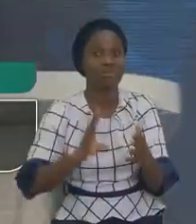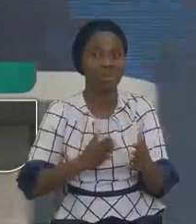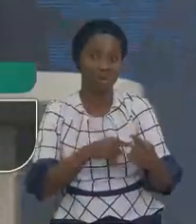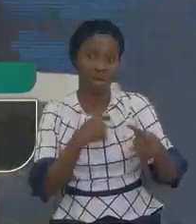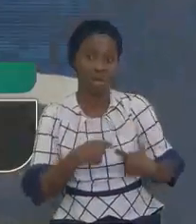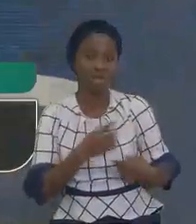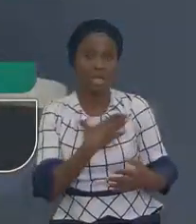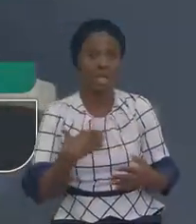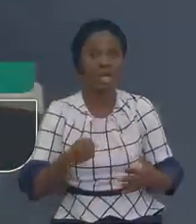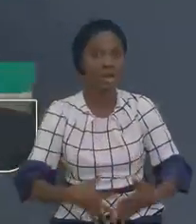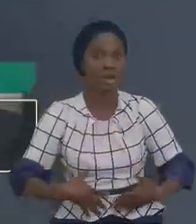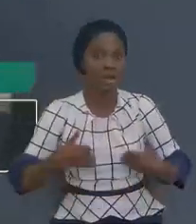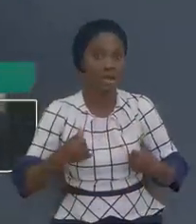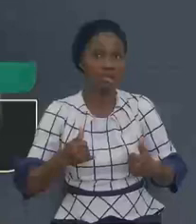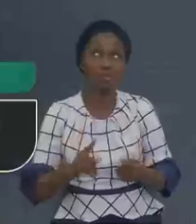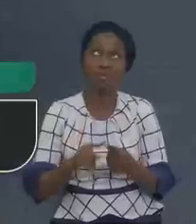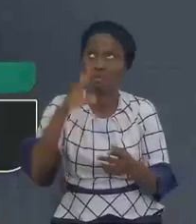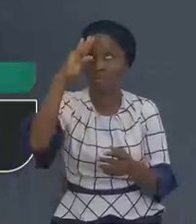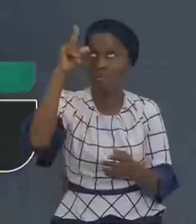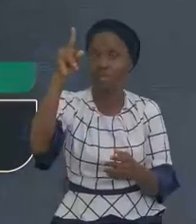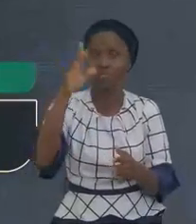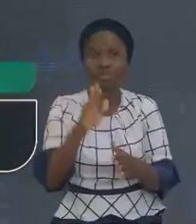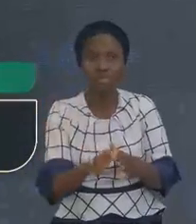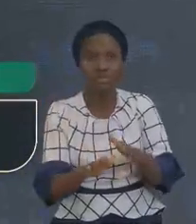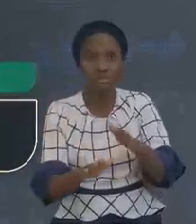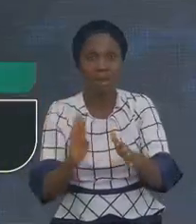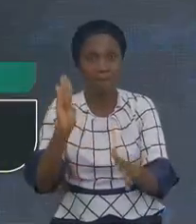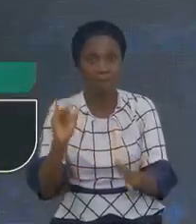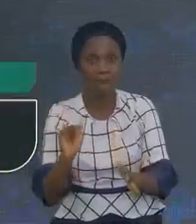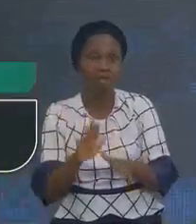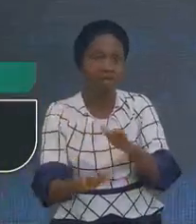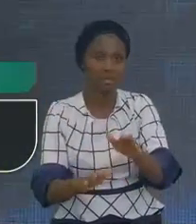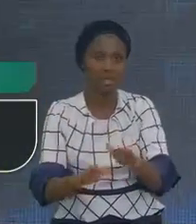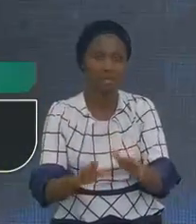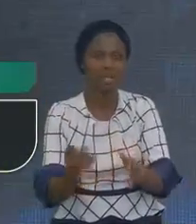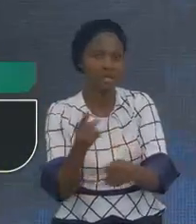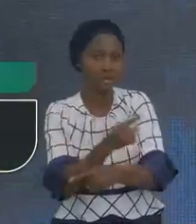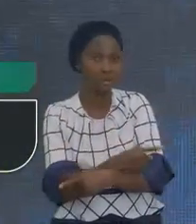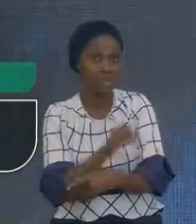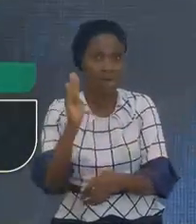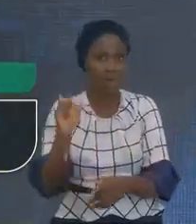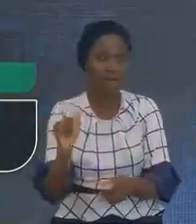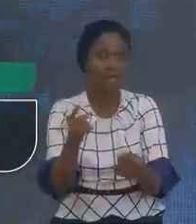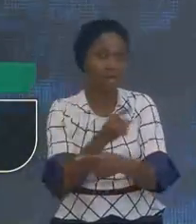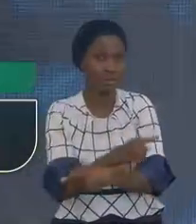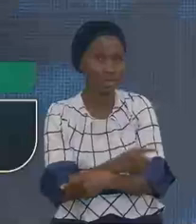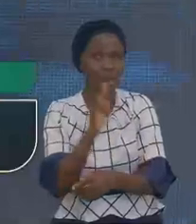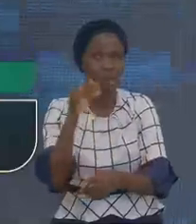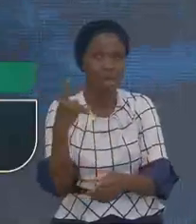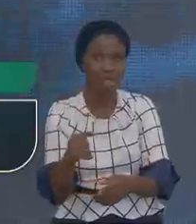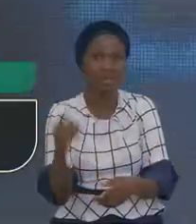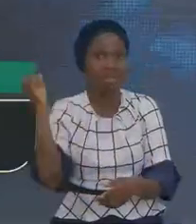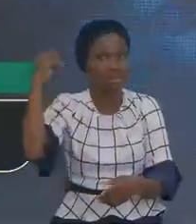pas, jour après jour, par la grâce qu'il nous offre, par la bonté de sa